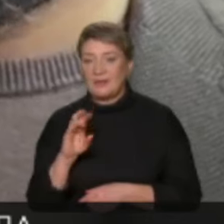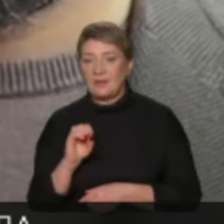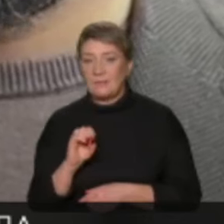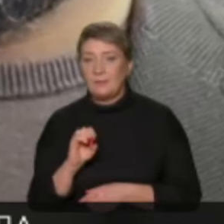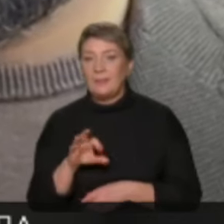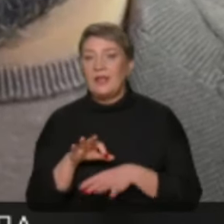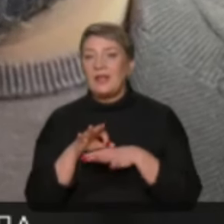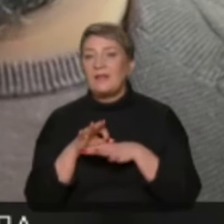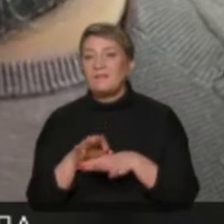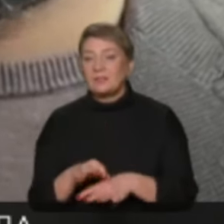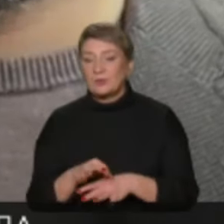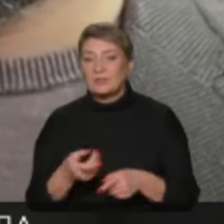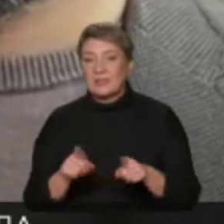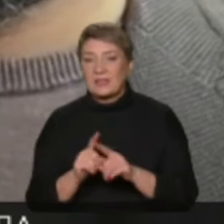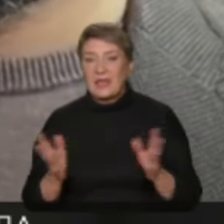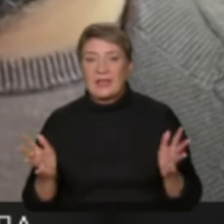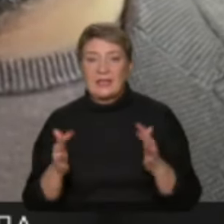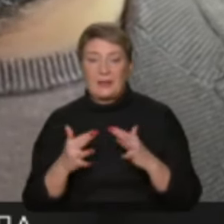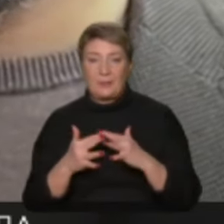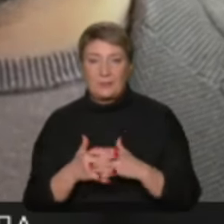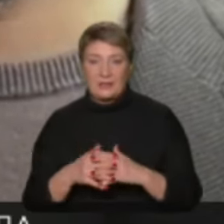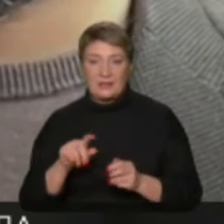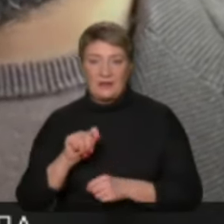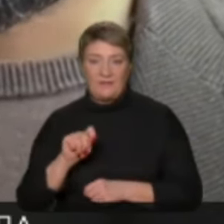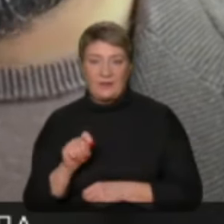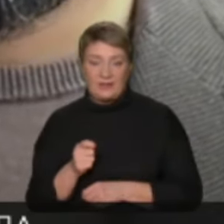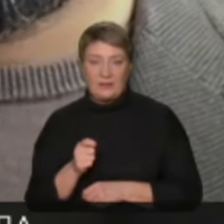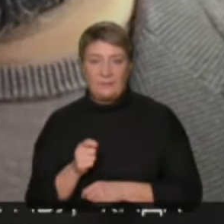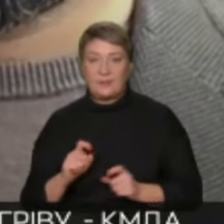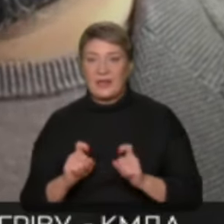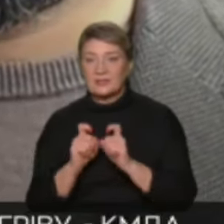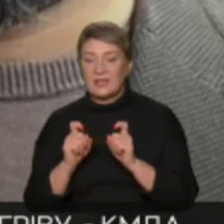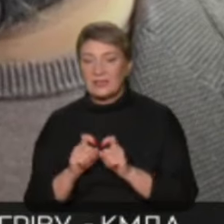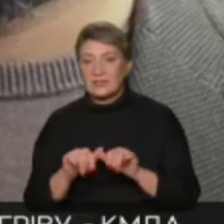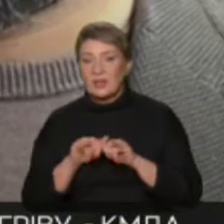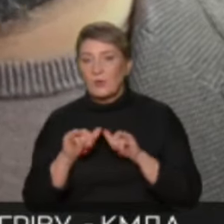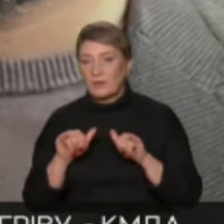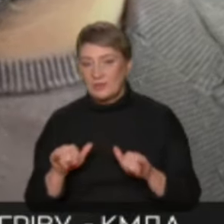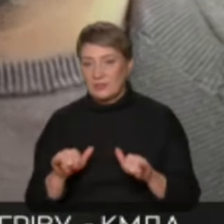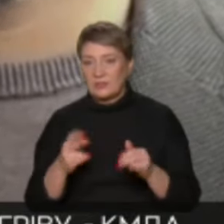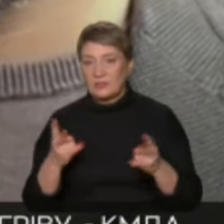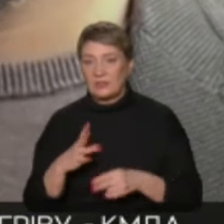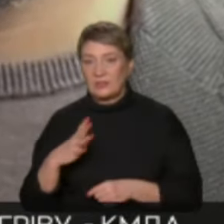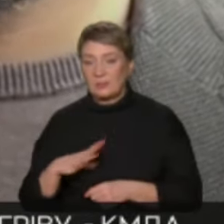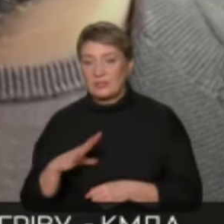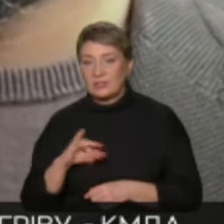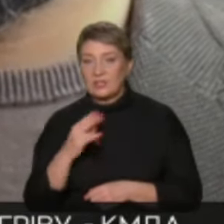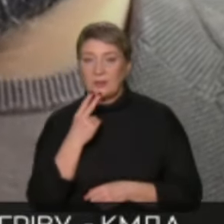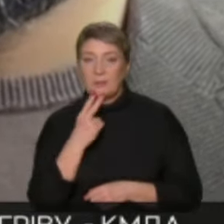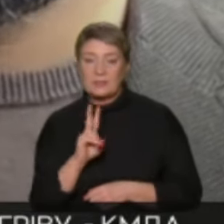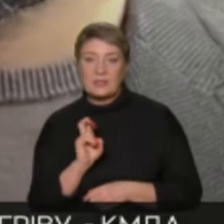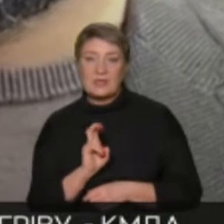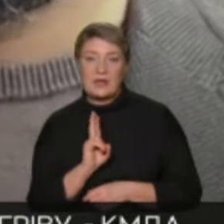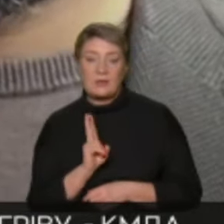такая вот гибридная война, она продолжается, да, эскалация растет. Надо подождать и посмотреть, как реагировать